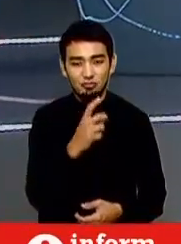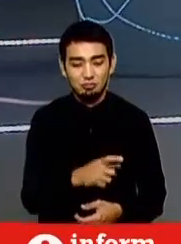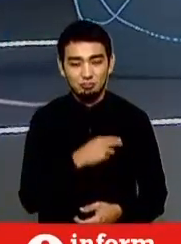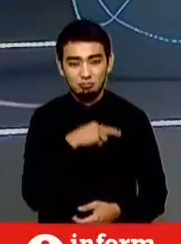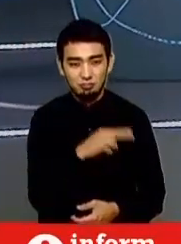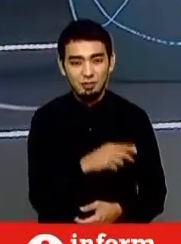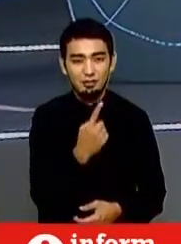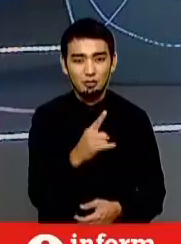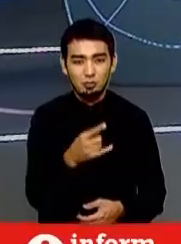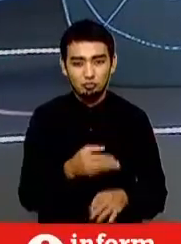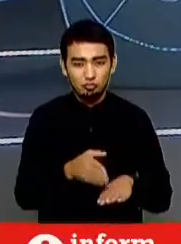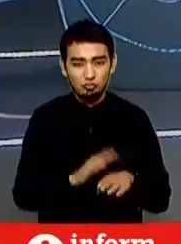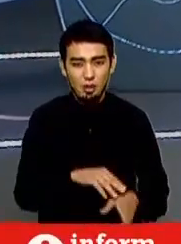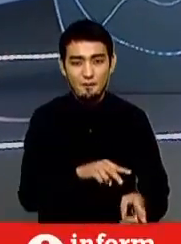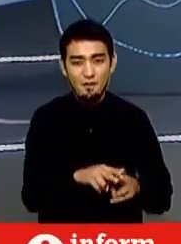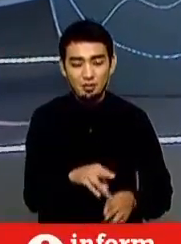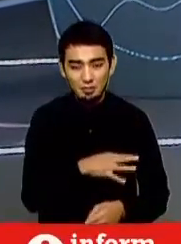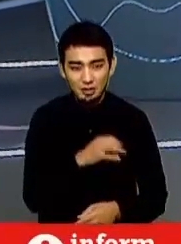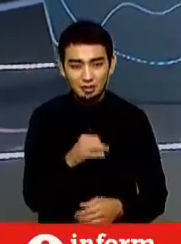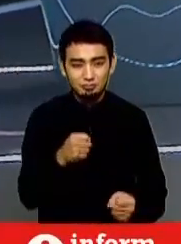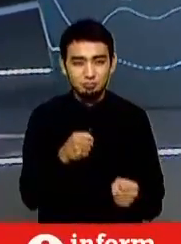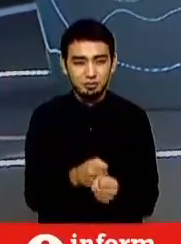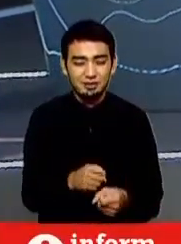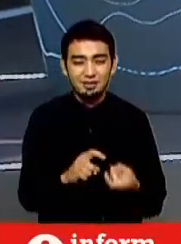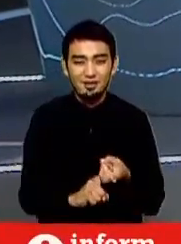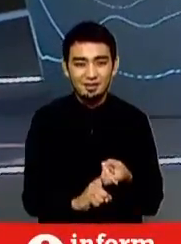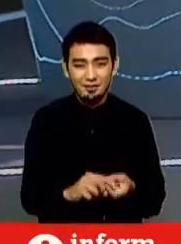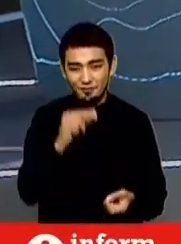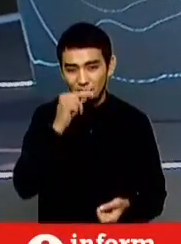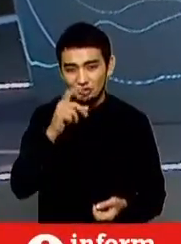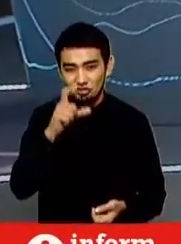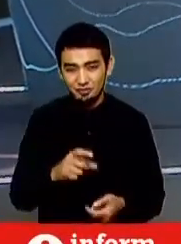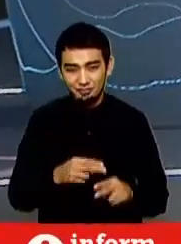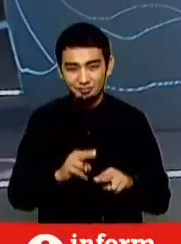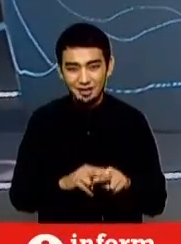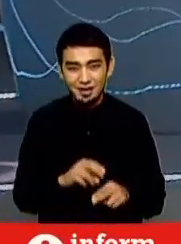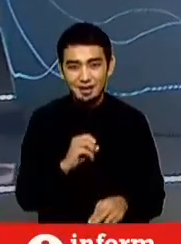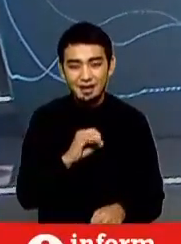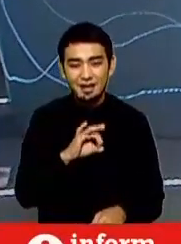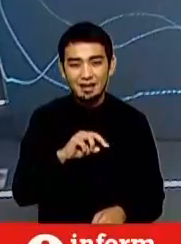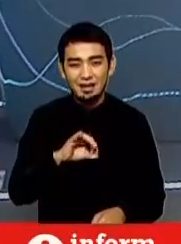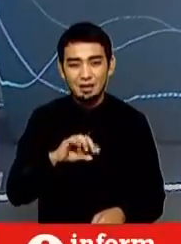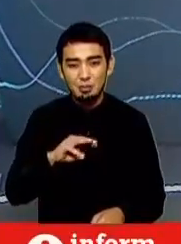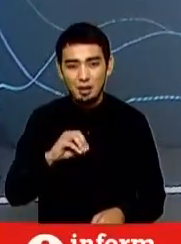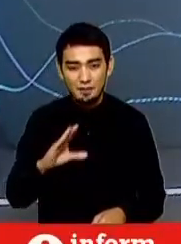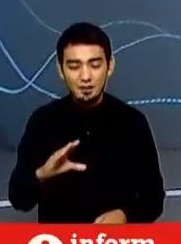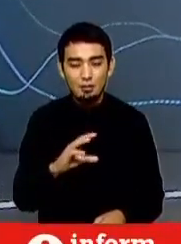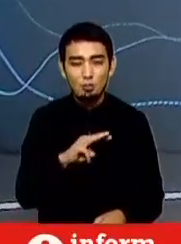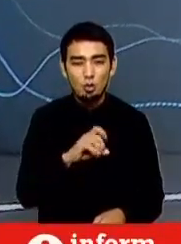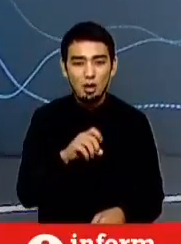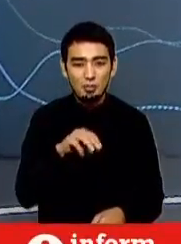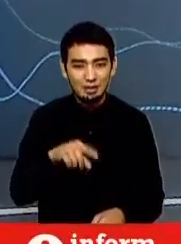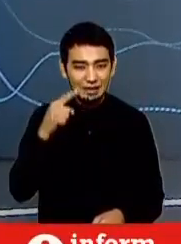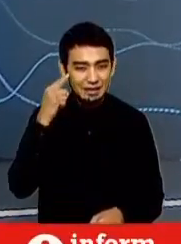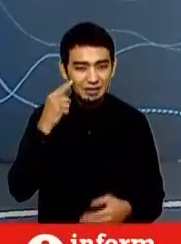баласының денсаулығына ауыр жарақат келтірген жол көлік апатына қатысты күдікке ілінген азамат Алибаев Мухаммед Идрисович, Қырғызстан